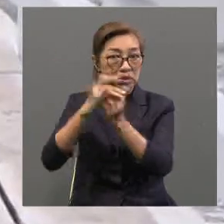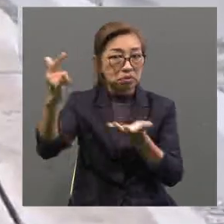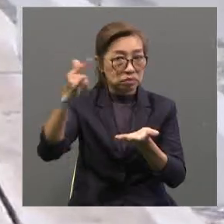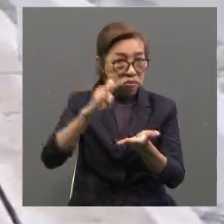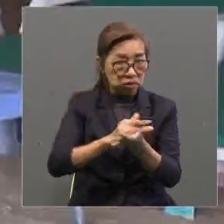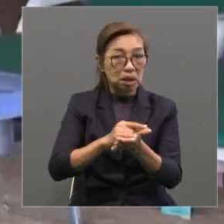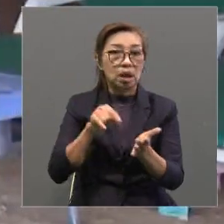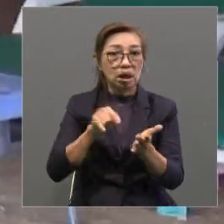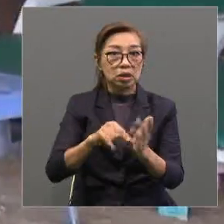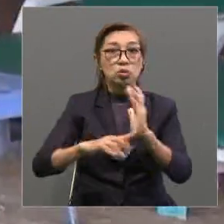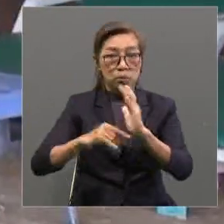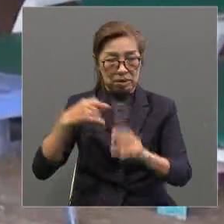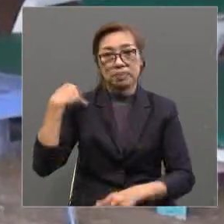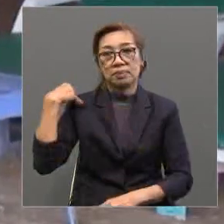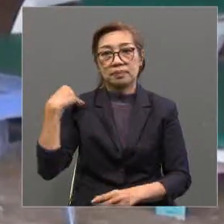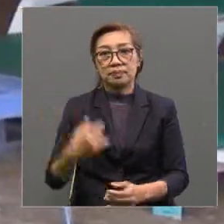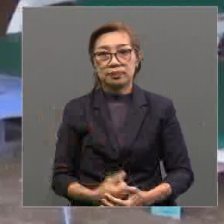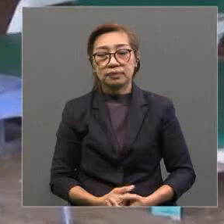ที่อู่ตะเภาที่ชลบุรีด้วยครับ